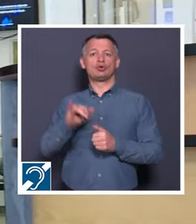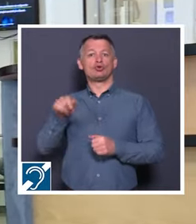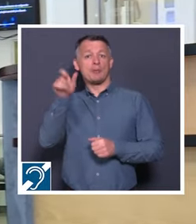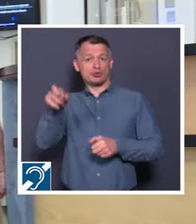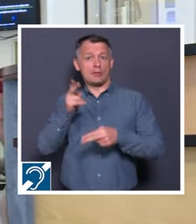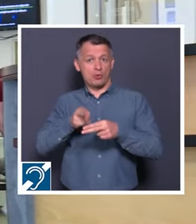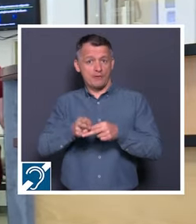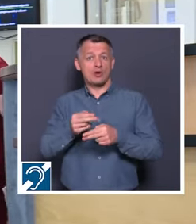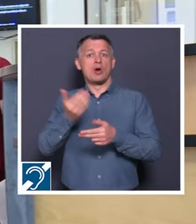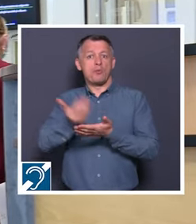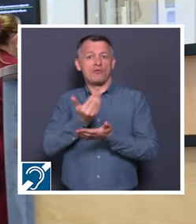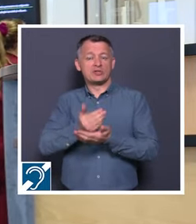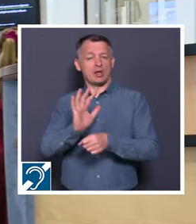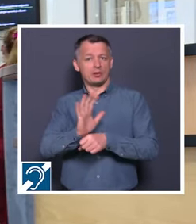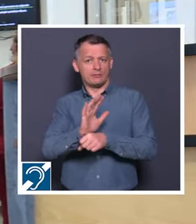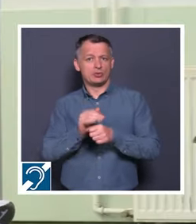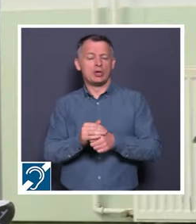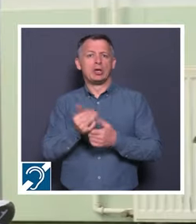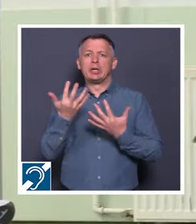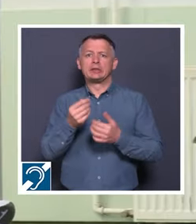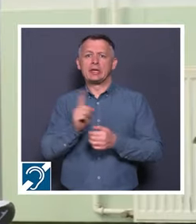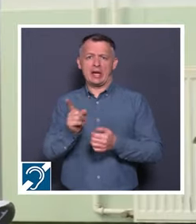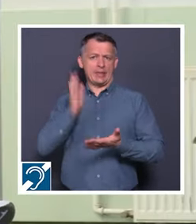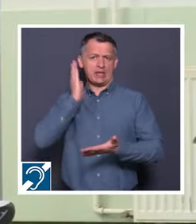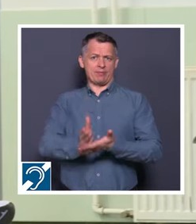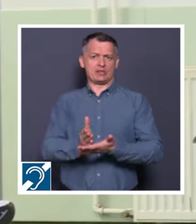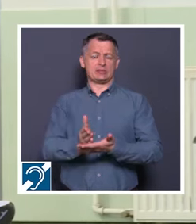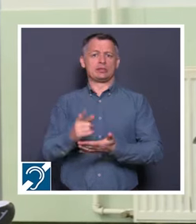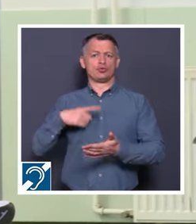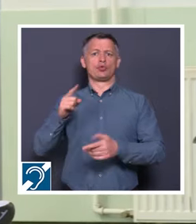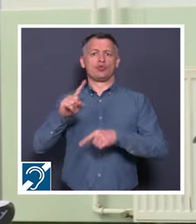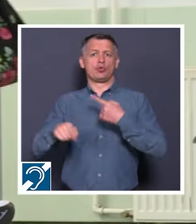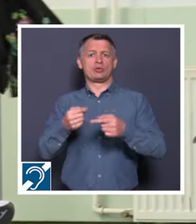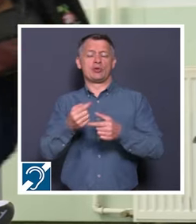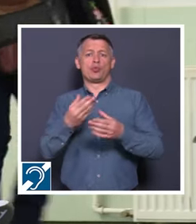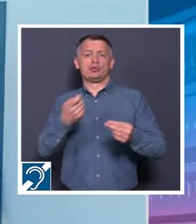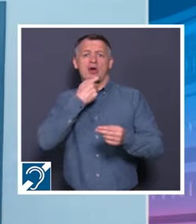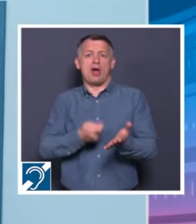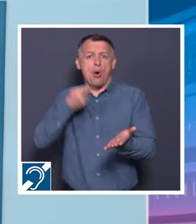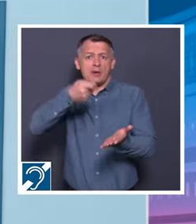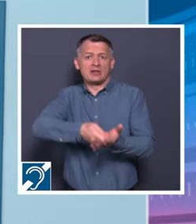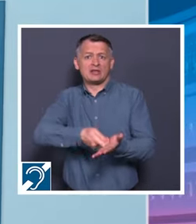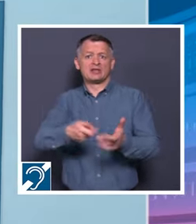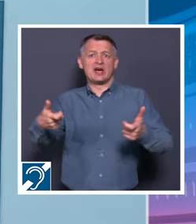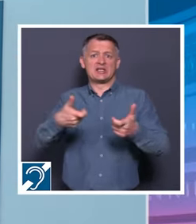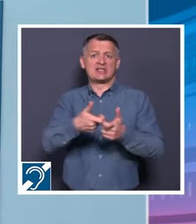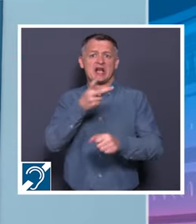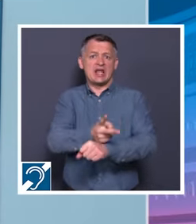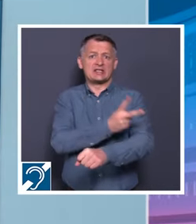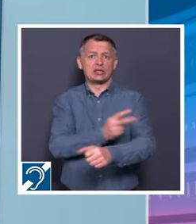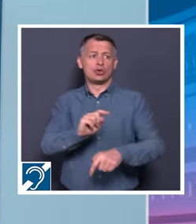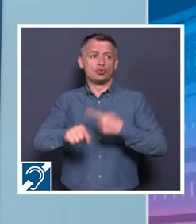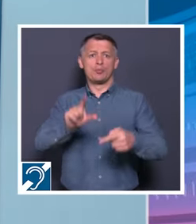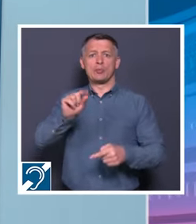la Vocile Care Contează cât de nedreptățiți sunt după 10 de ani de cotizații plătite la stat. După 20 și ceva de ani